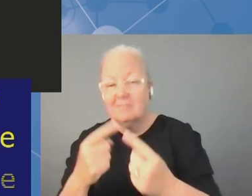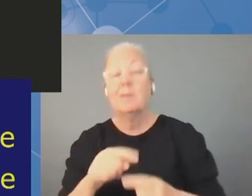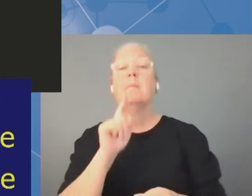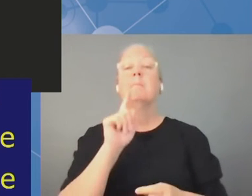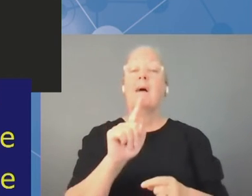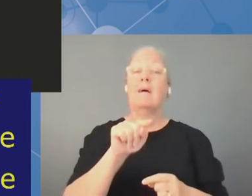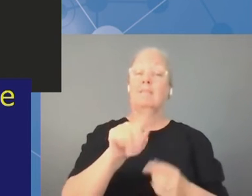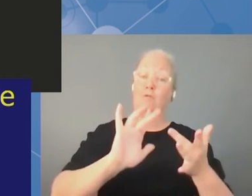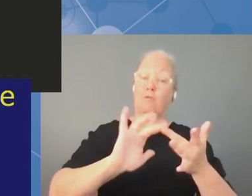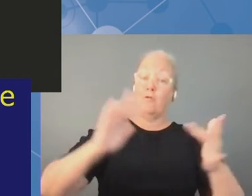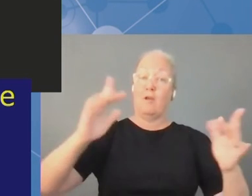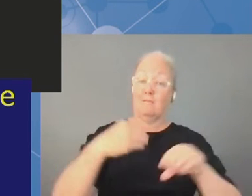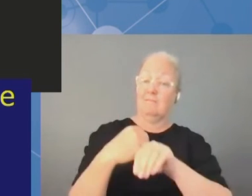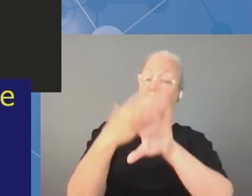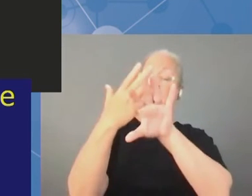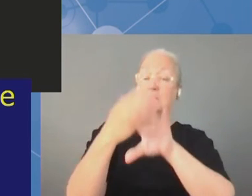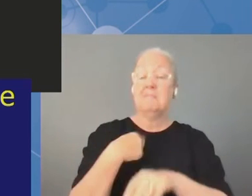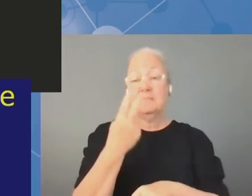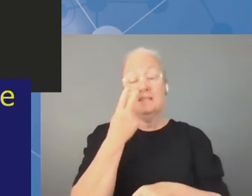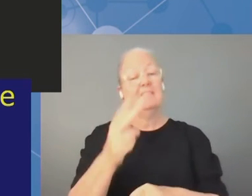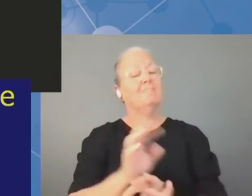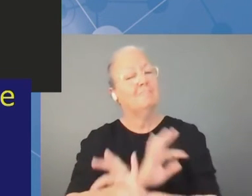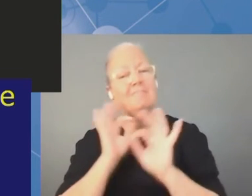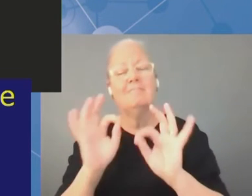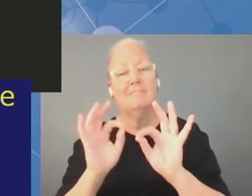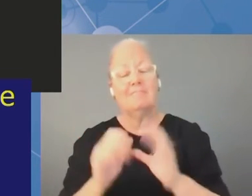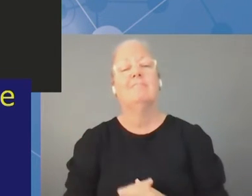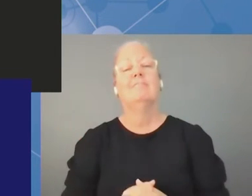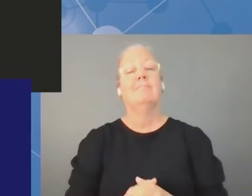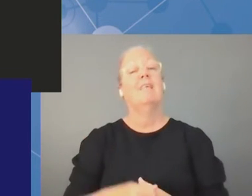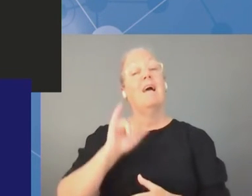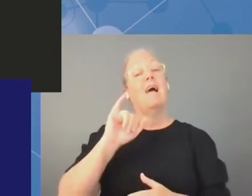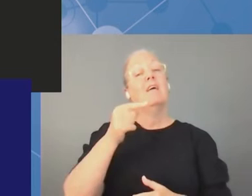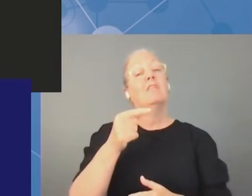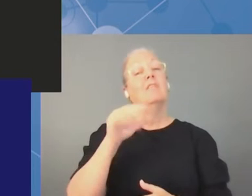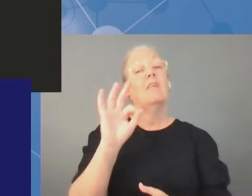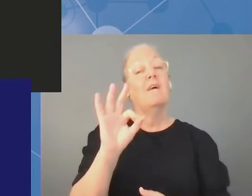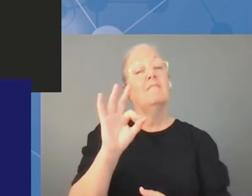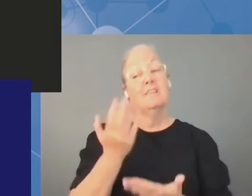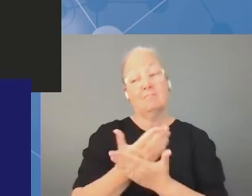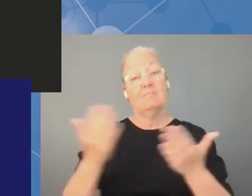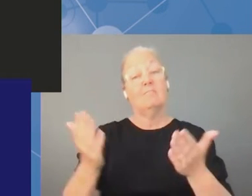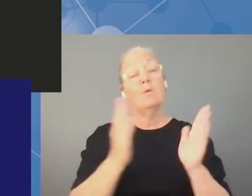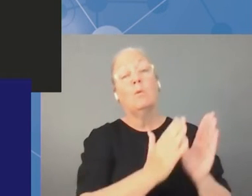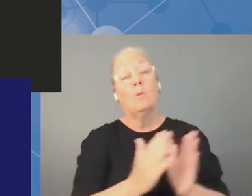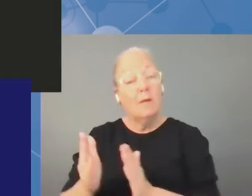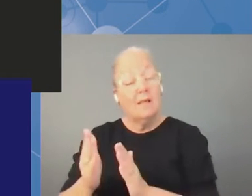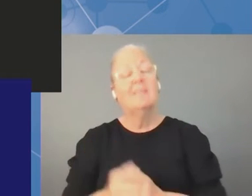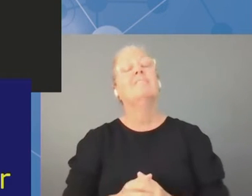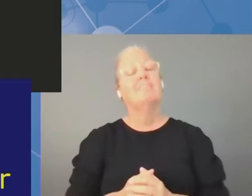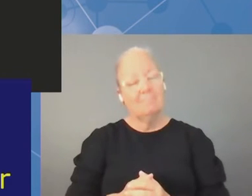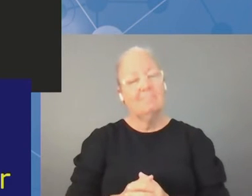сумели встретиться при разных случаях, но я думаю, онлайн-встречи – это